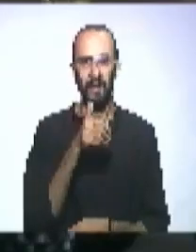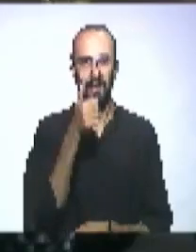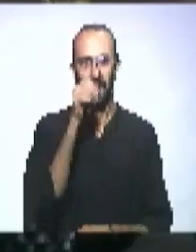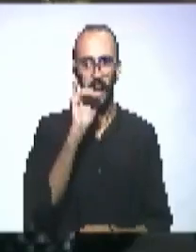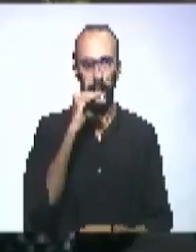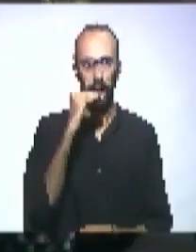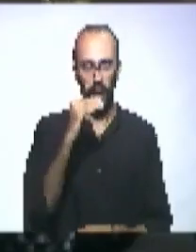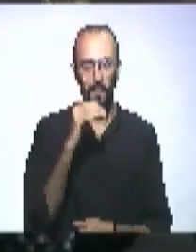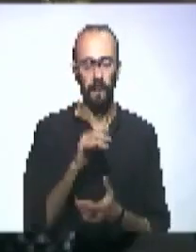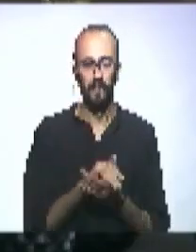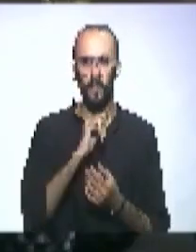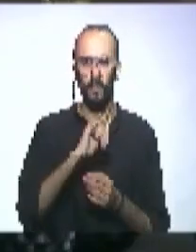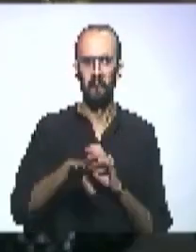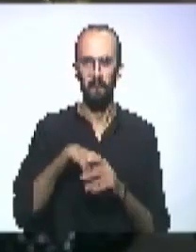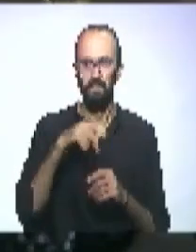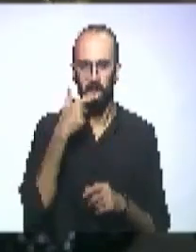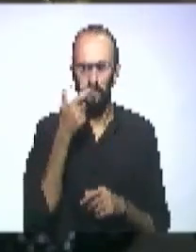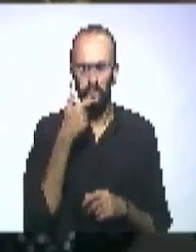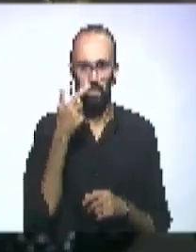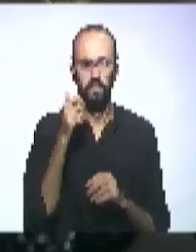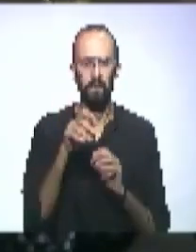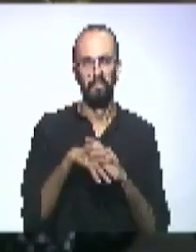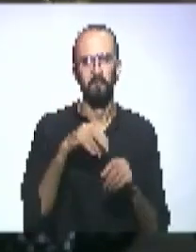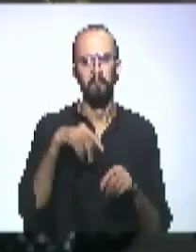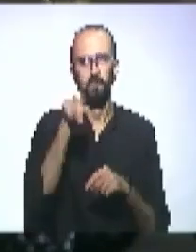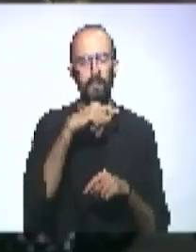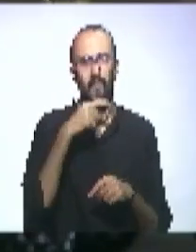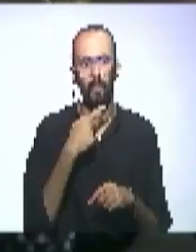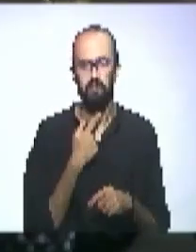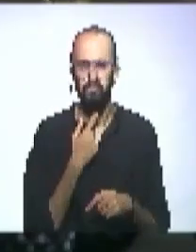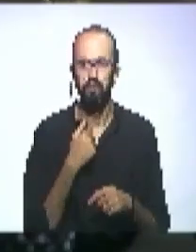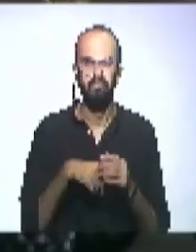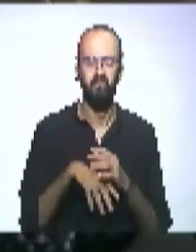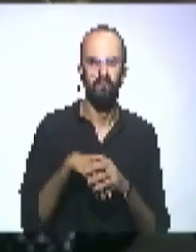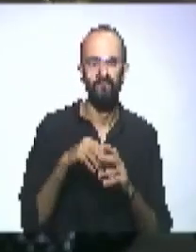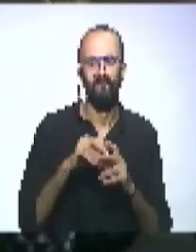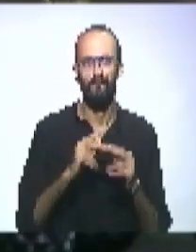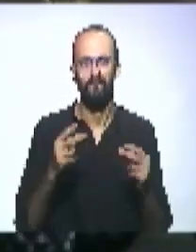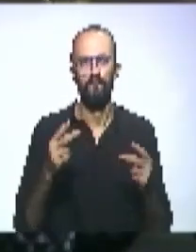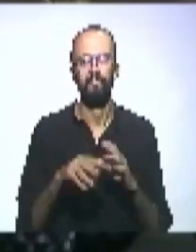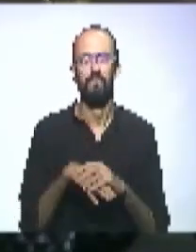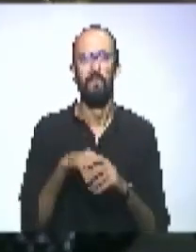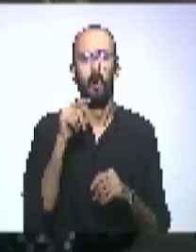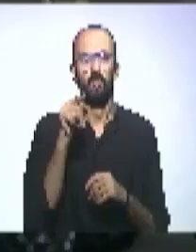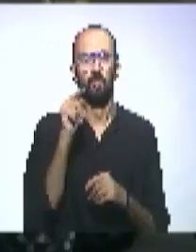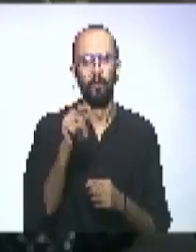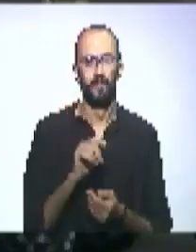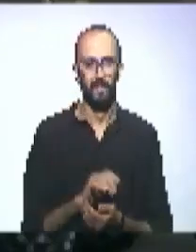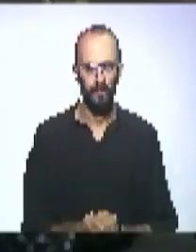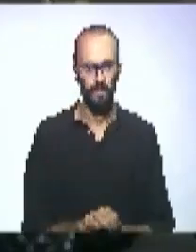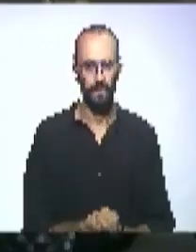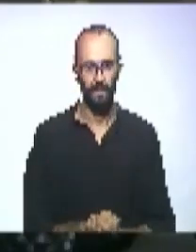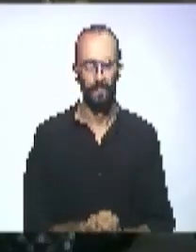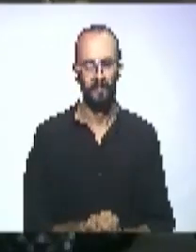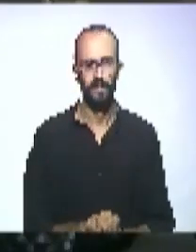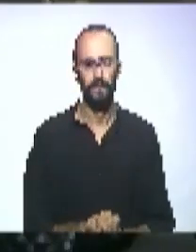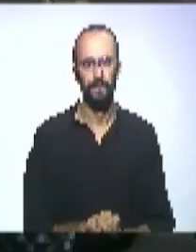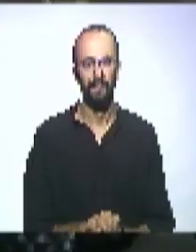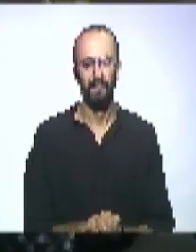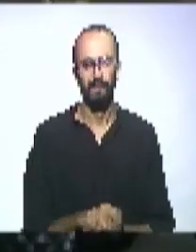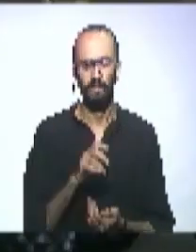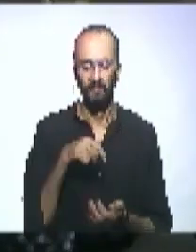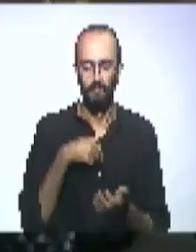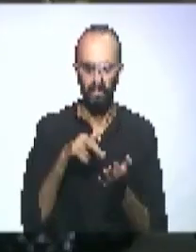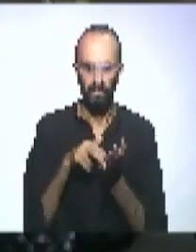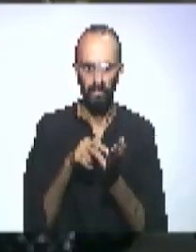أشهى وأطيب الأكلات بناء على رغبات وطلبات حضراتكم والأجواء اللي احنا بنمر بيها. احنا ماشيين